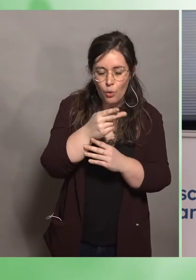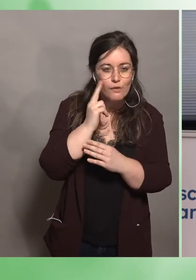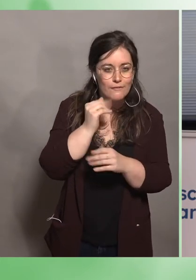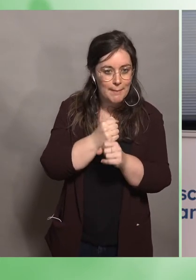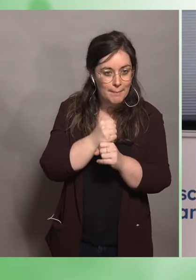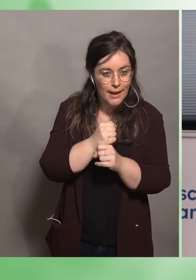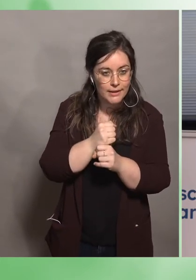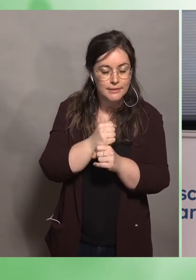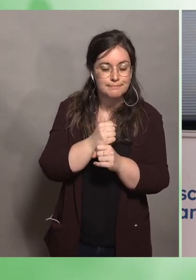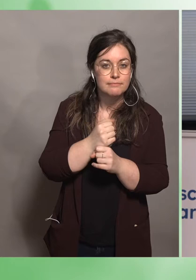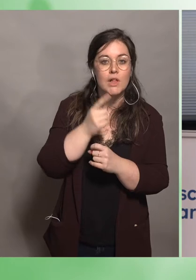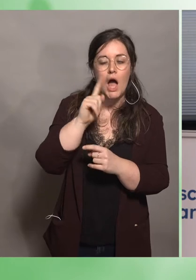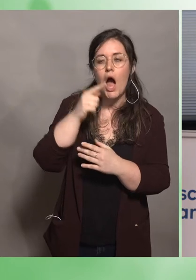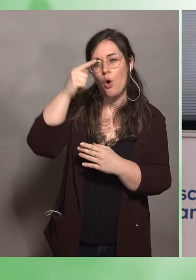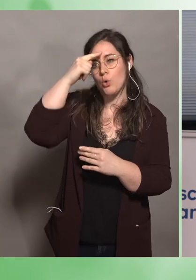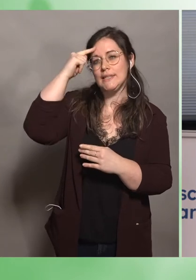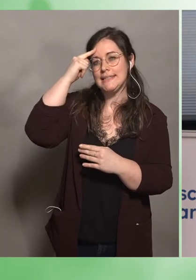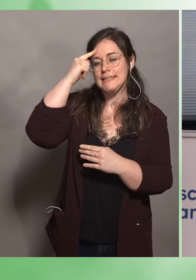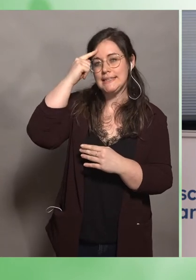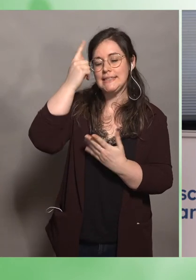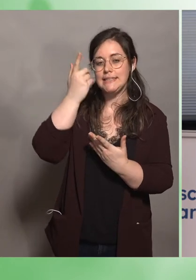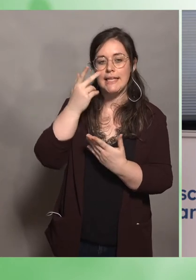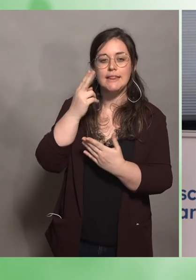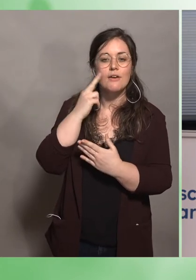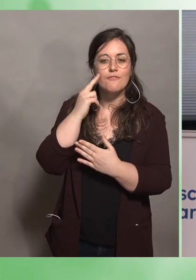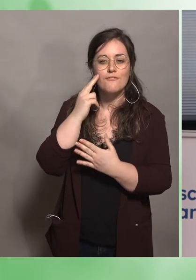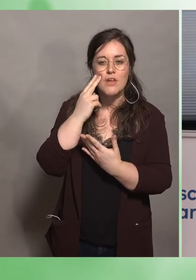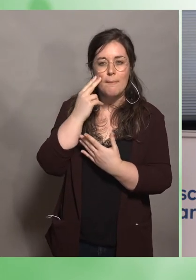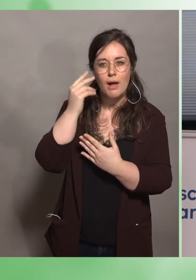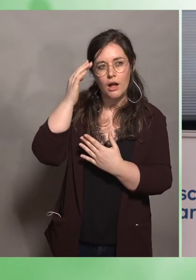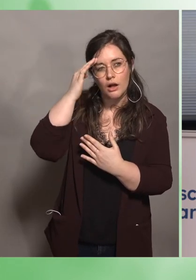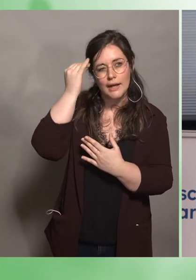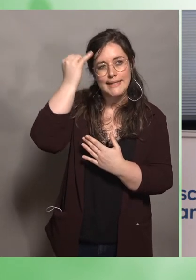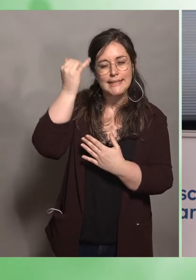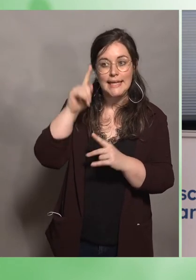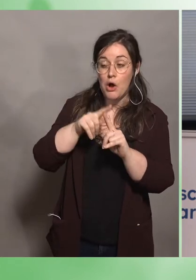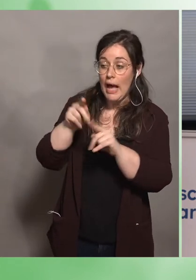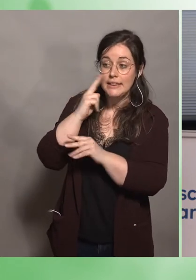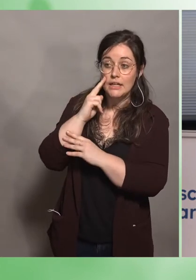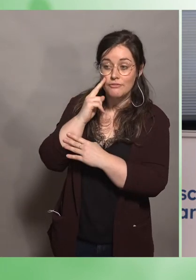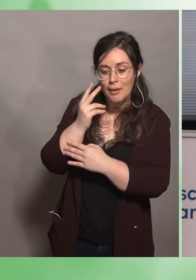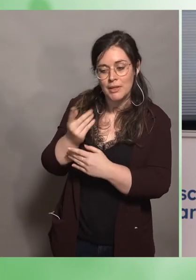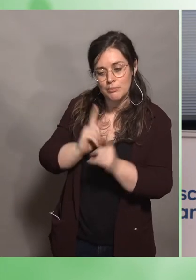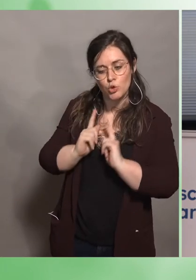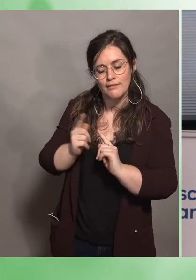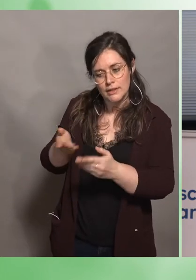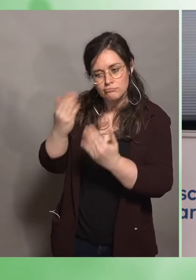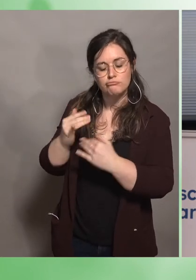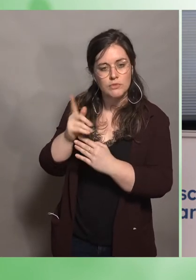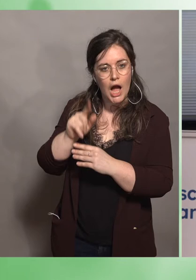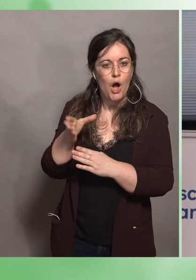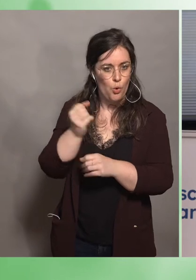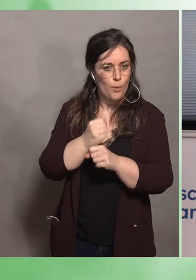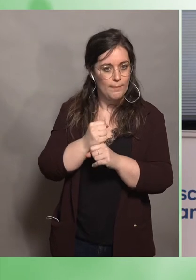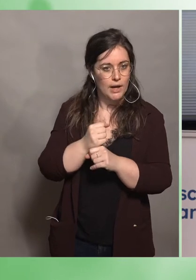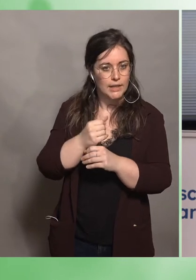im Sinne auch der Unternehmensdialoge, um zu inspirieren, zu motivieren, auch weitere Betriebe sich hier zu engagieren bei der Beschäftigung von